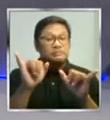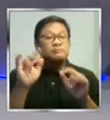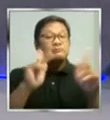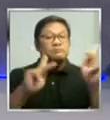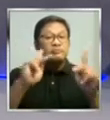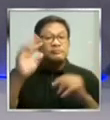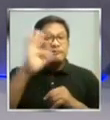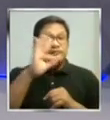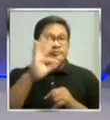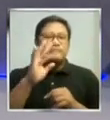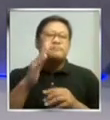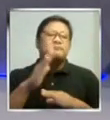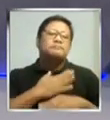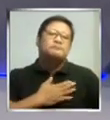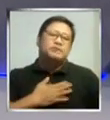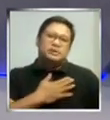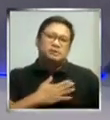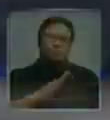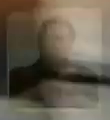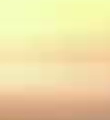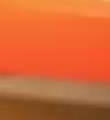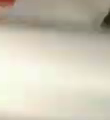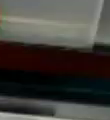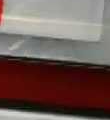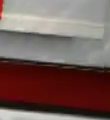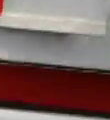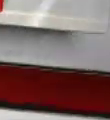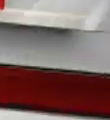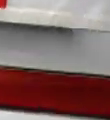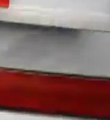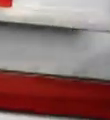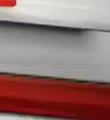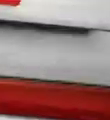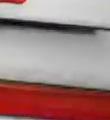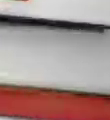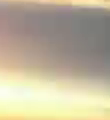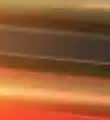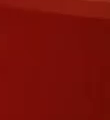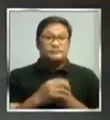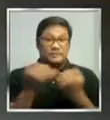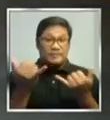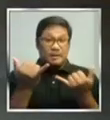kayong magpasaway pa. Nakatutok doon live si Chino Gaston.